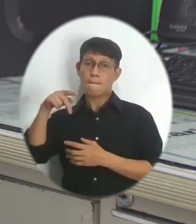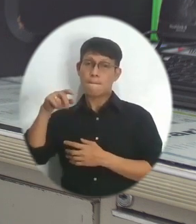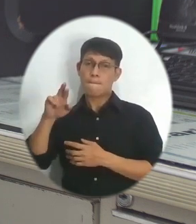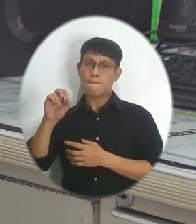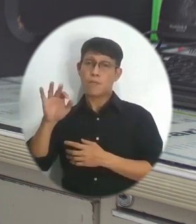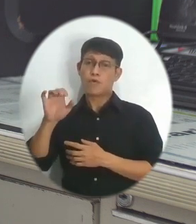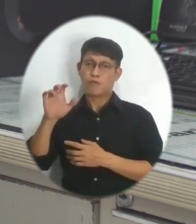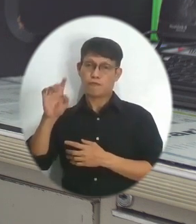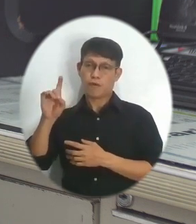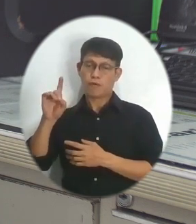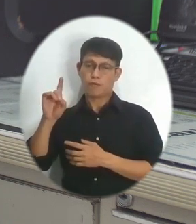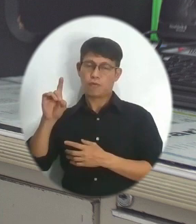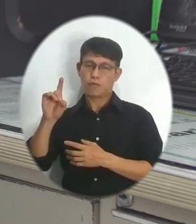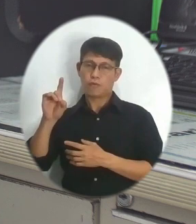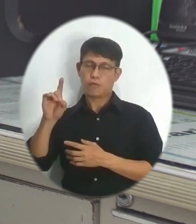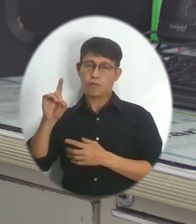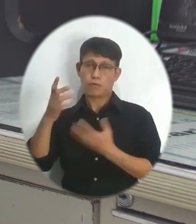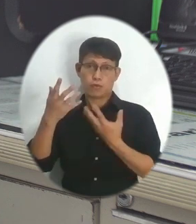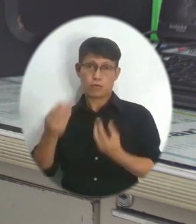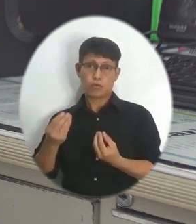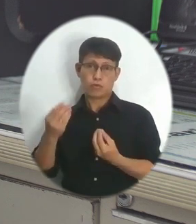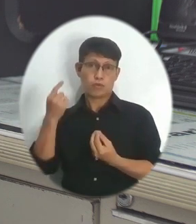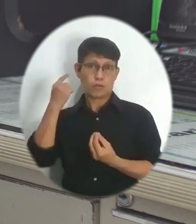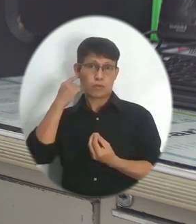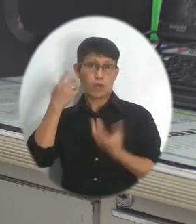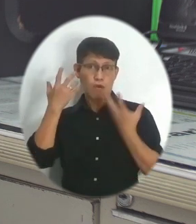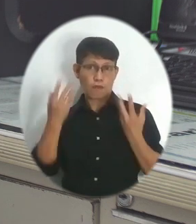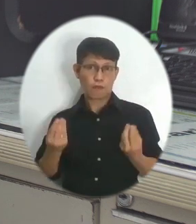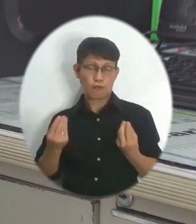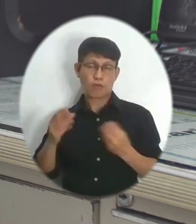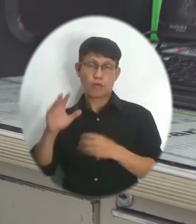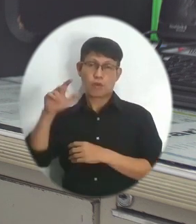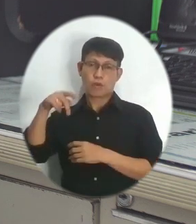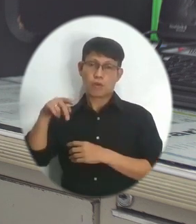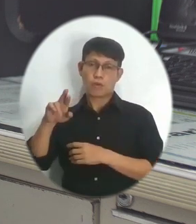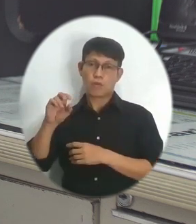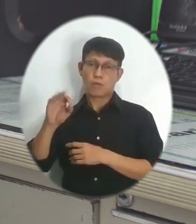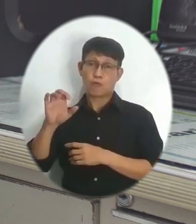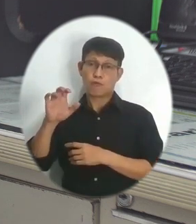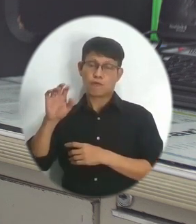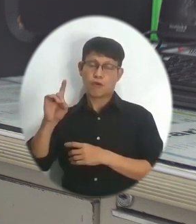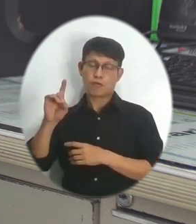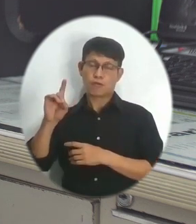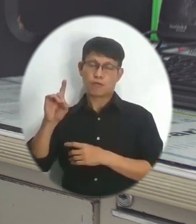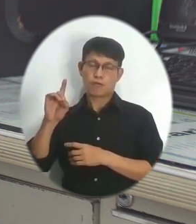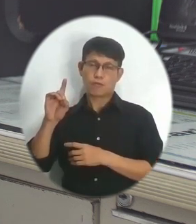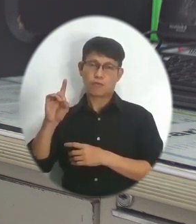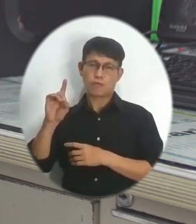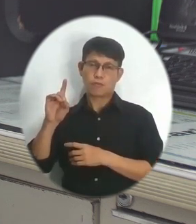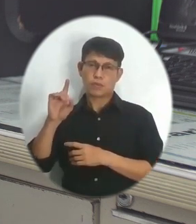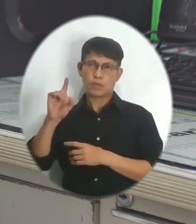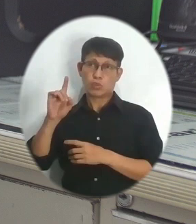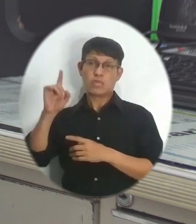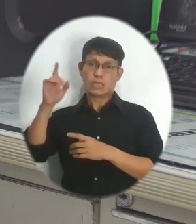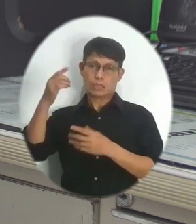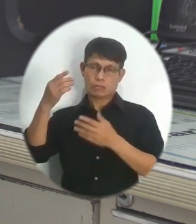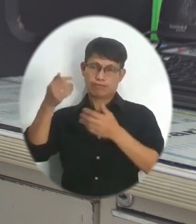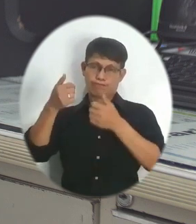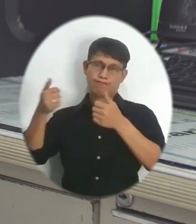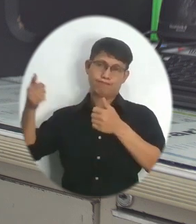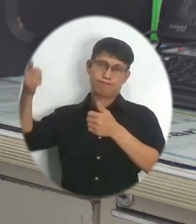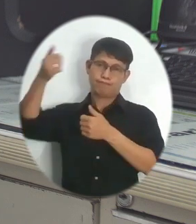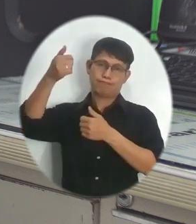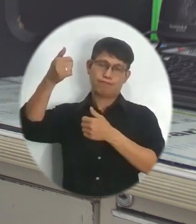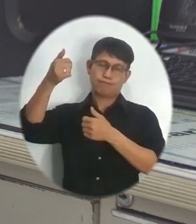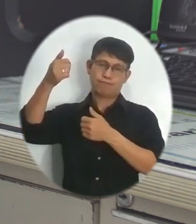ay profound hearing loss. Ano bang ibig sabihin nun? So, ang profound hearing loss ay yung pinakamalala